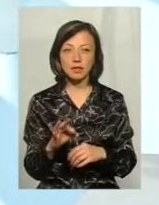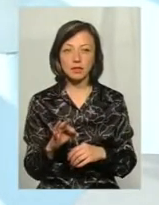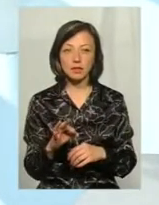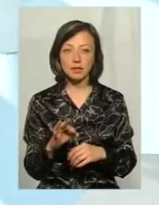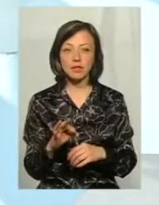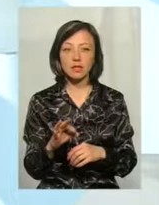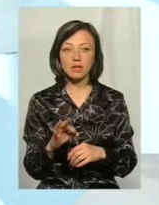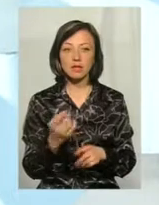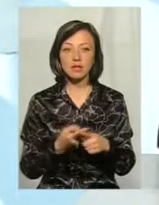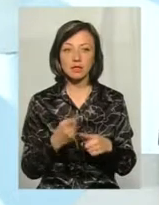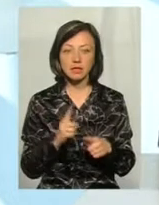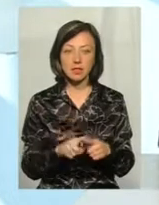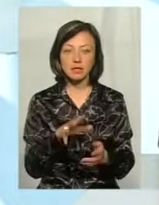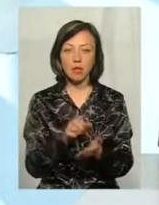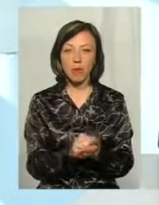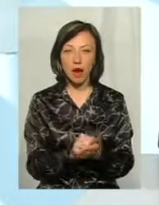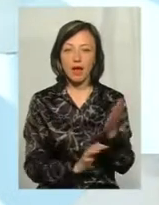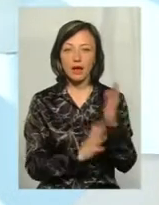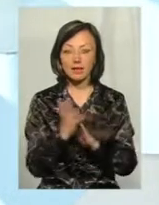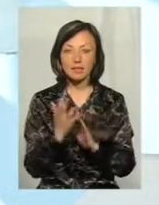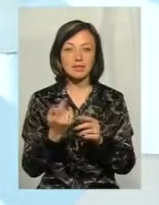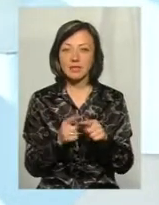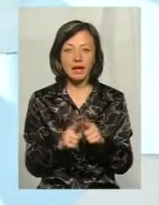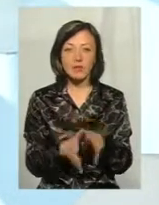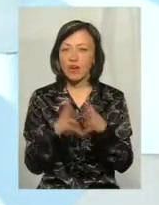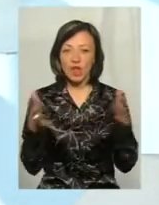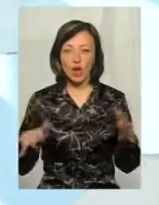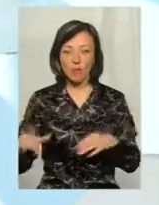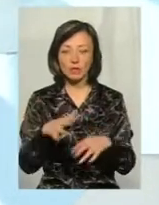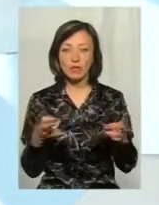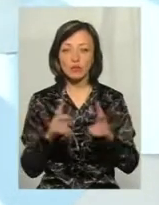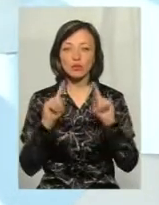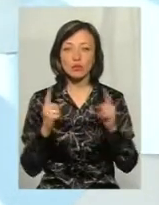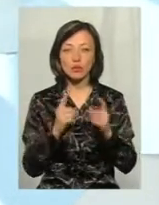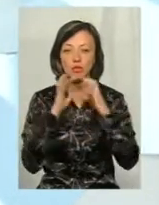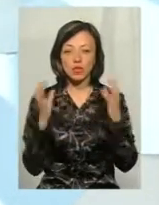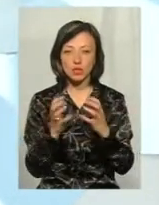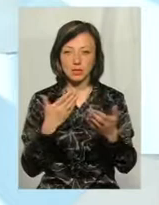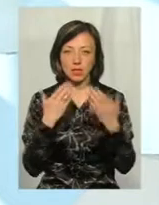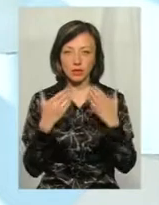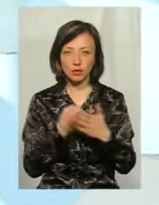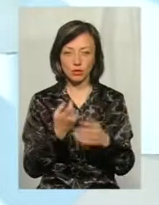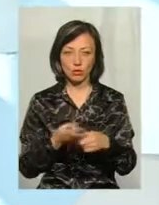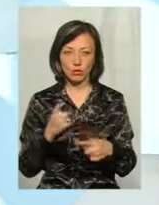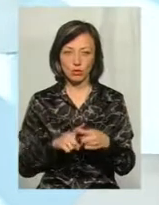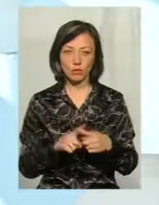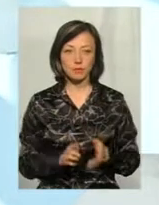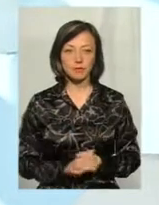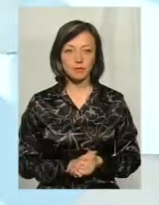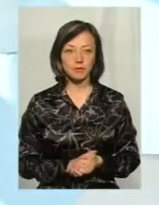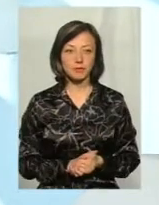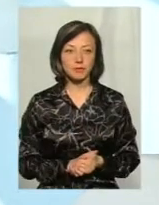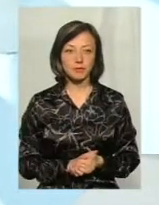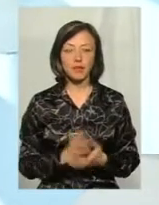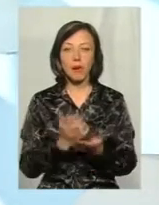тисячі гектарів – це займає ліс. 13% – це невелика площа, тому треба дуже бережливо ставитись, значить, до нашого цього надбання.